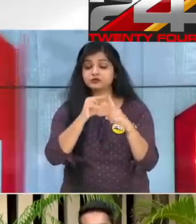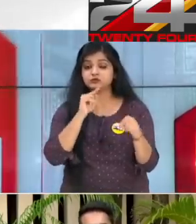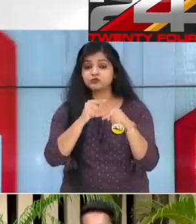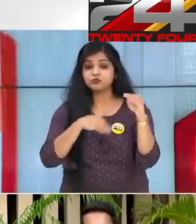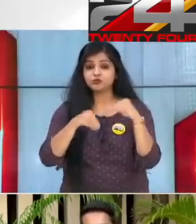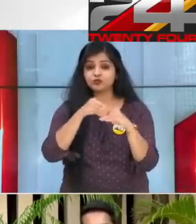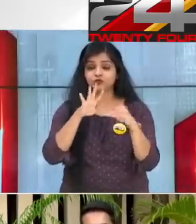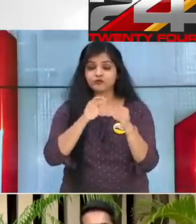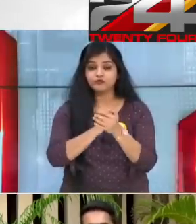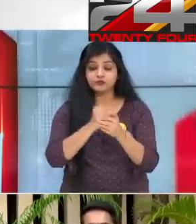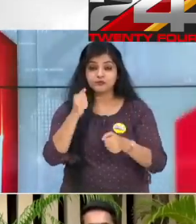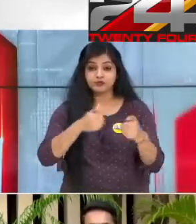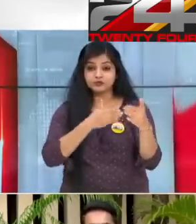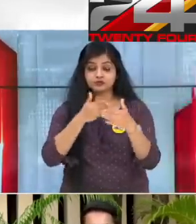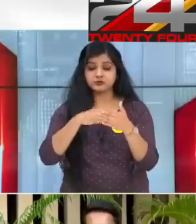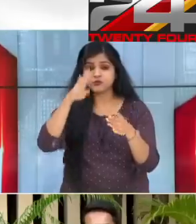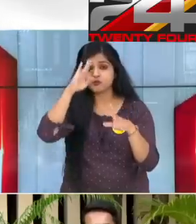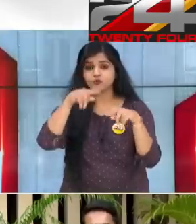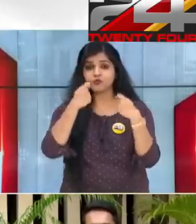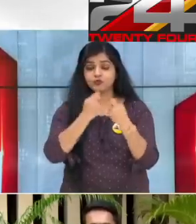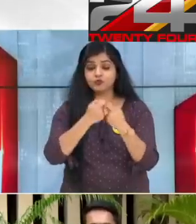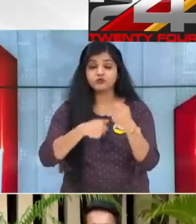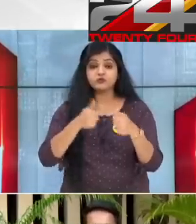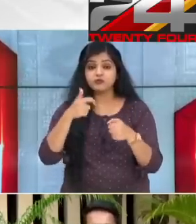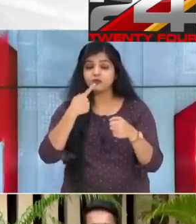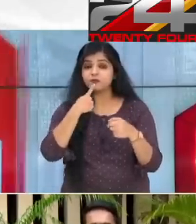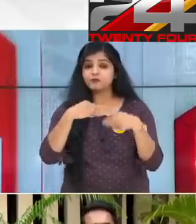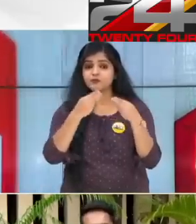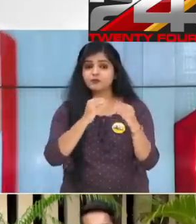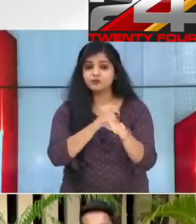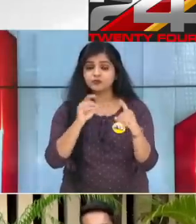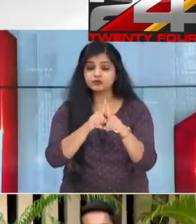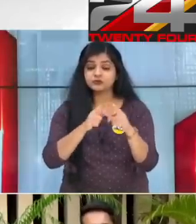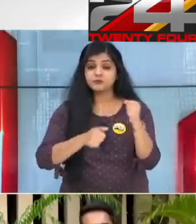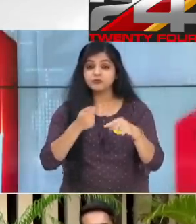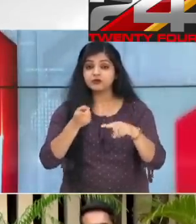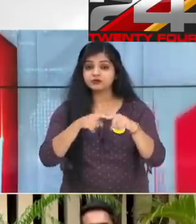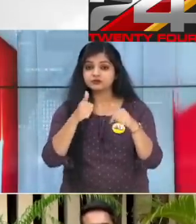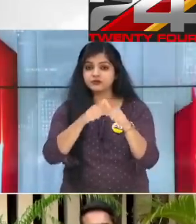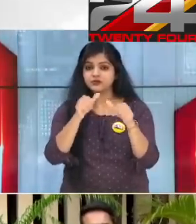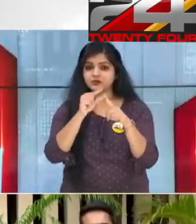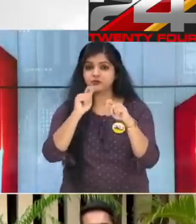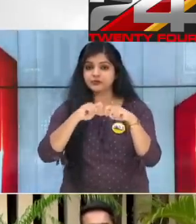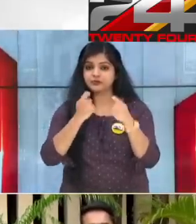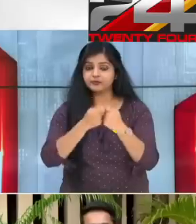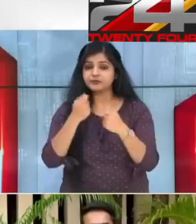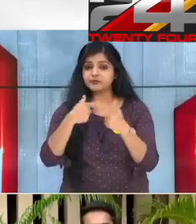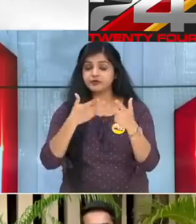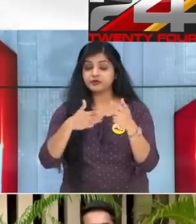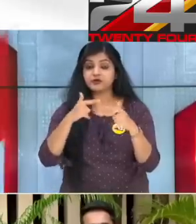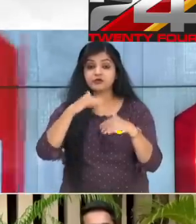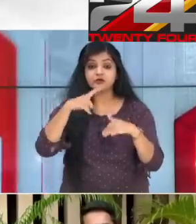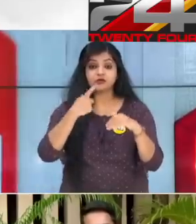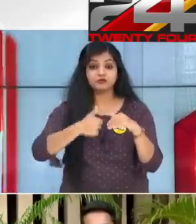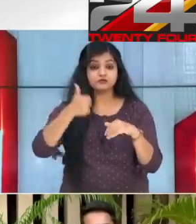വലിയ തരത്തിലുള്ള ഗൂഢാലോചന നടന്നു. പോലീസ് മാർച്ചിന് ഒത്താശ നടന്നു. പോലീസ് അനുമതിയില്ലാതെയാണ് ഈ മാർച്ച് നടത്തിയത്. ഇതിനെതിരെ ഇലക്ഷൻ കമ്മീഷന് പരാതി